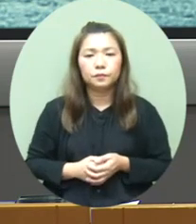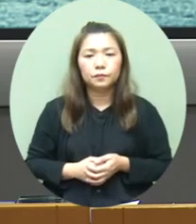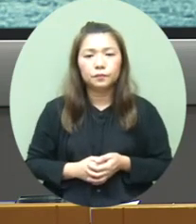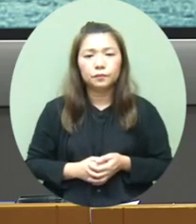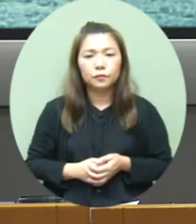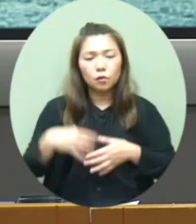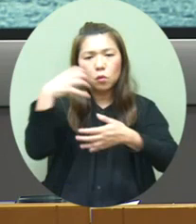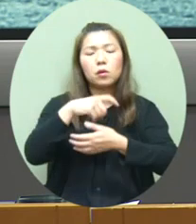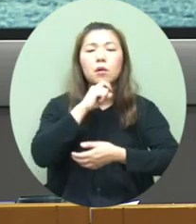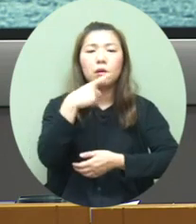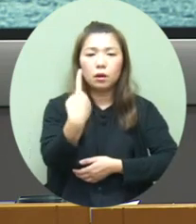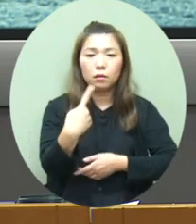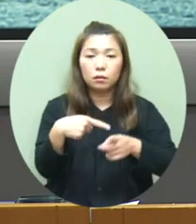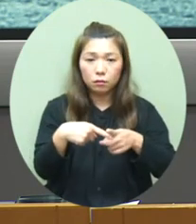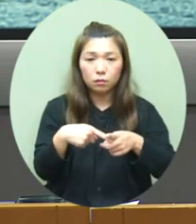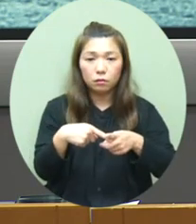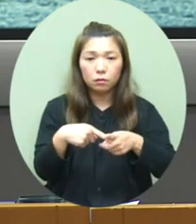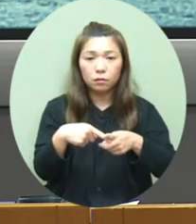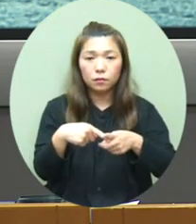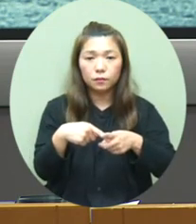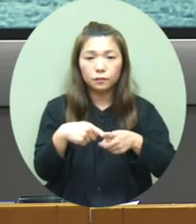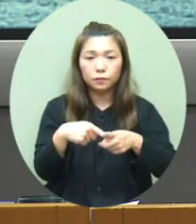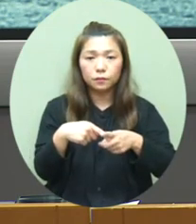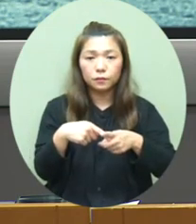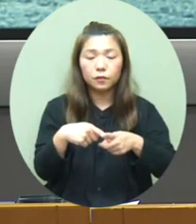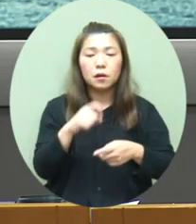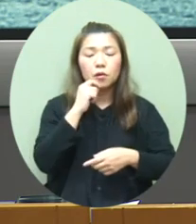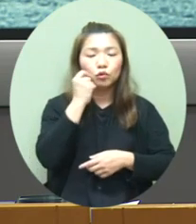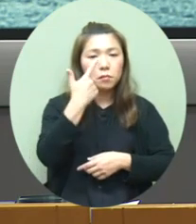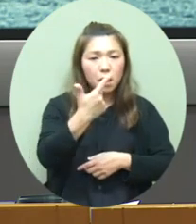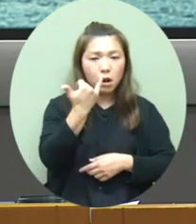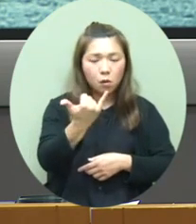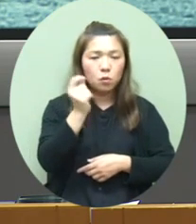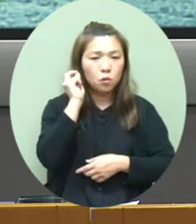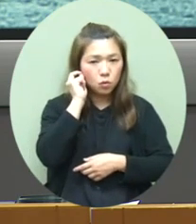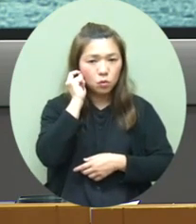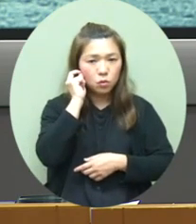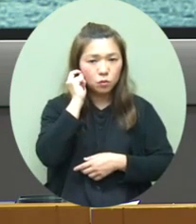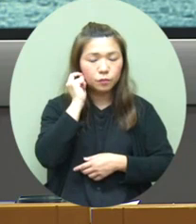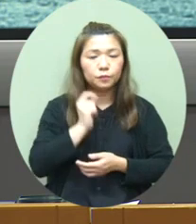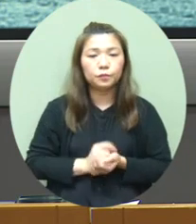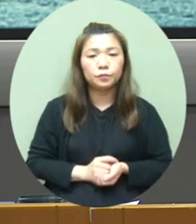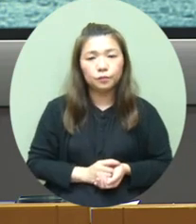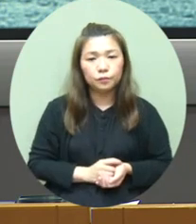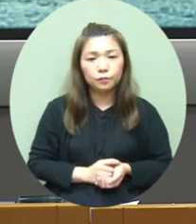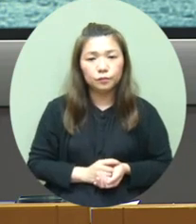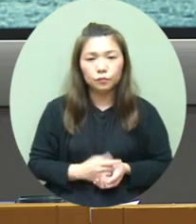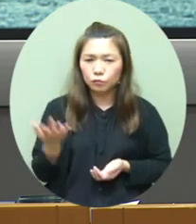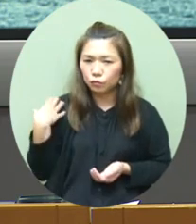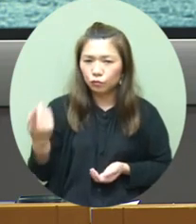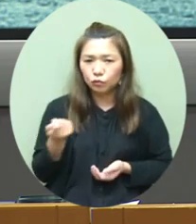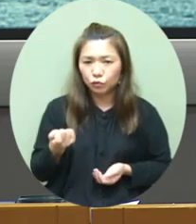有其中一宗就是她是一位86歲女士，就跟一個最